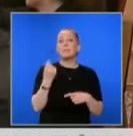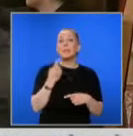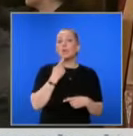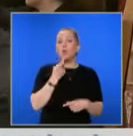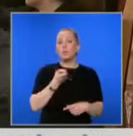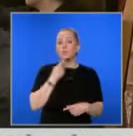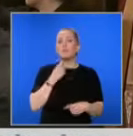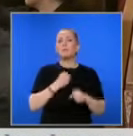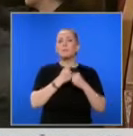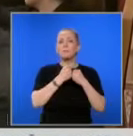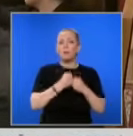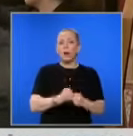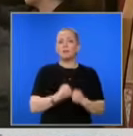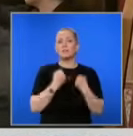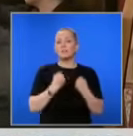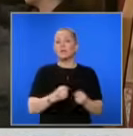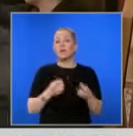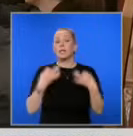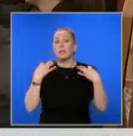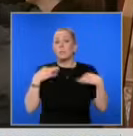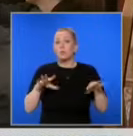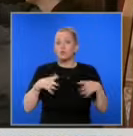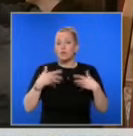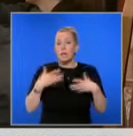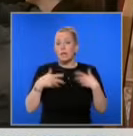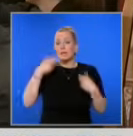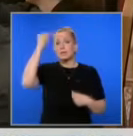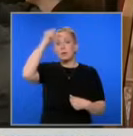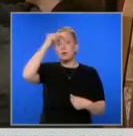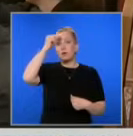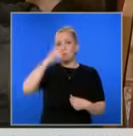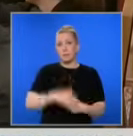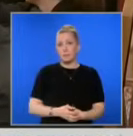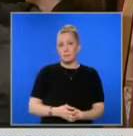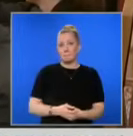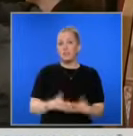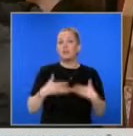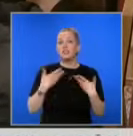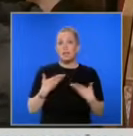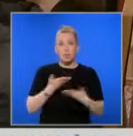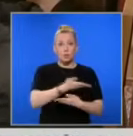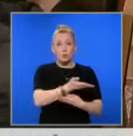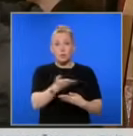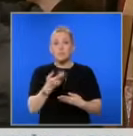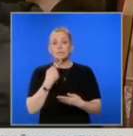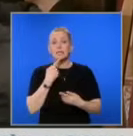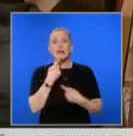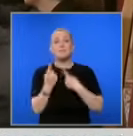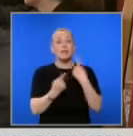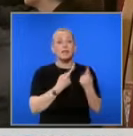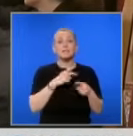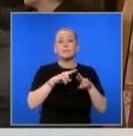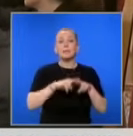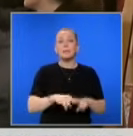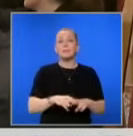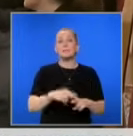погазен тежко най-демократичният порив на българите след 1989 година. Желанието ни за референдум за запазване на българския